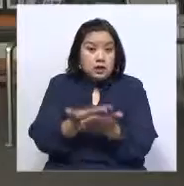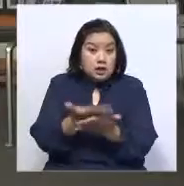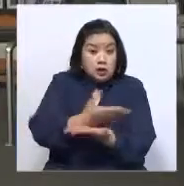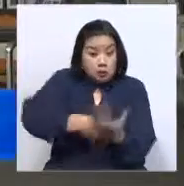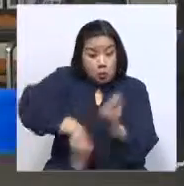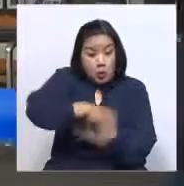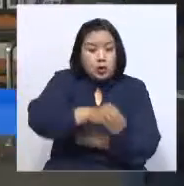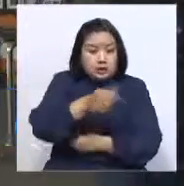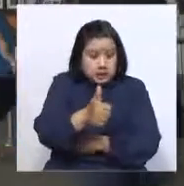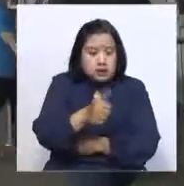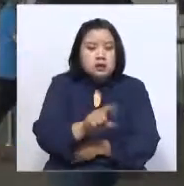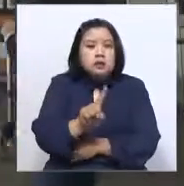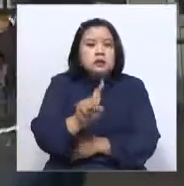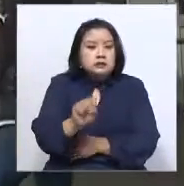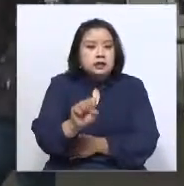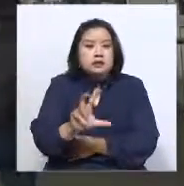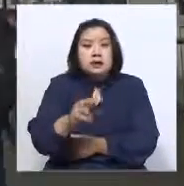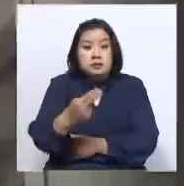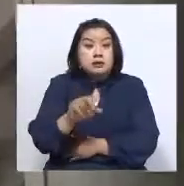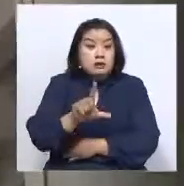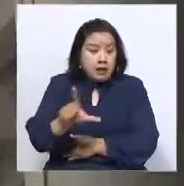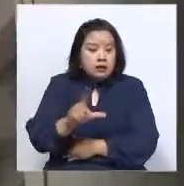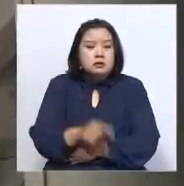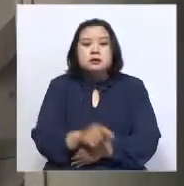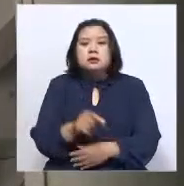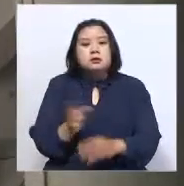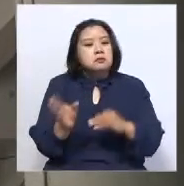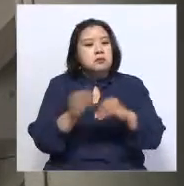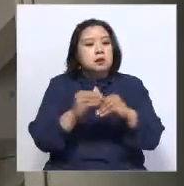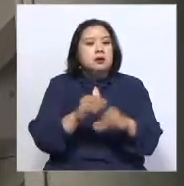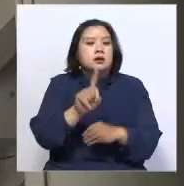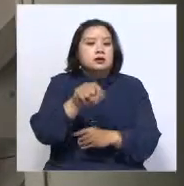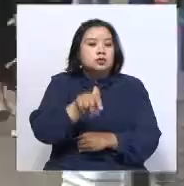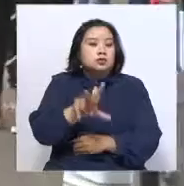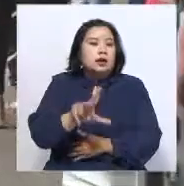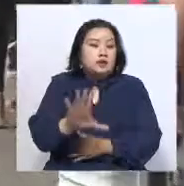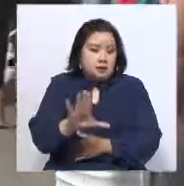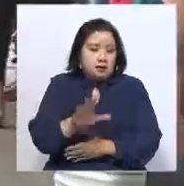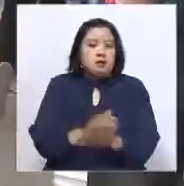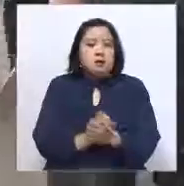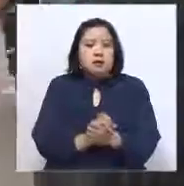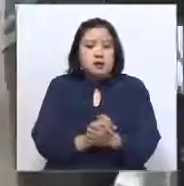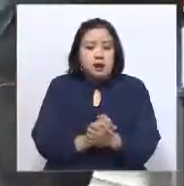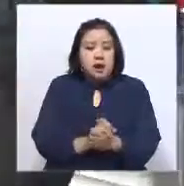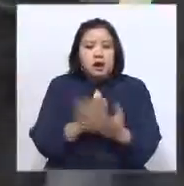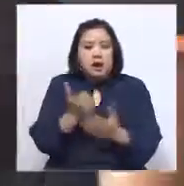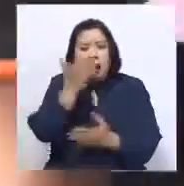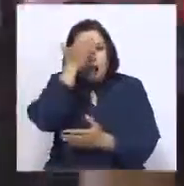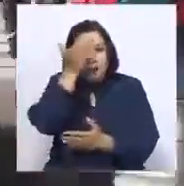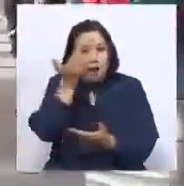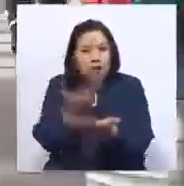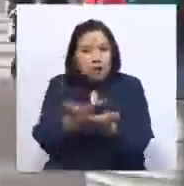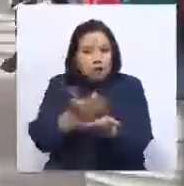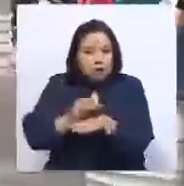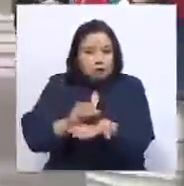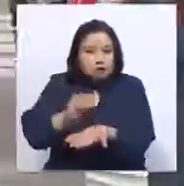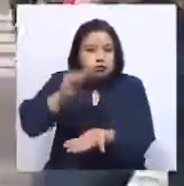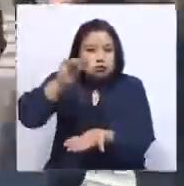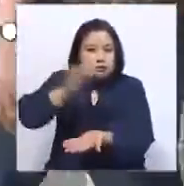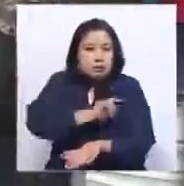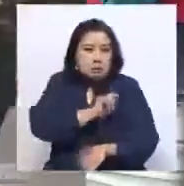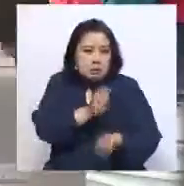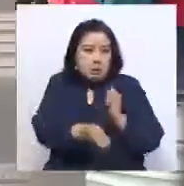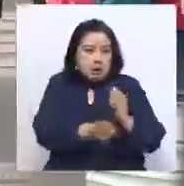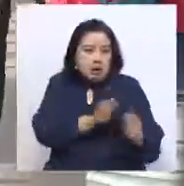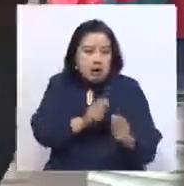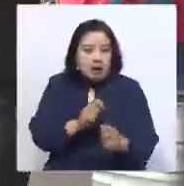ว่า 132,000 ล้านบาทเพิ่มขึ้นร้อยละ 3.5 เมื่อเทียบกับช่วงเดียวกันของปีก่อนนะครับซึ่งก็เป็นมูลค่าที่มีการใช้จ่ายสูงสุด